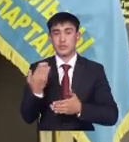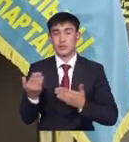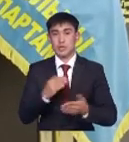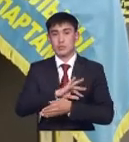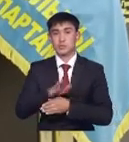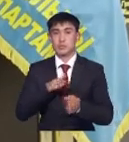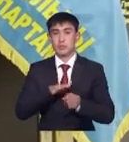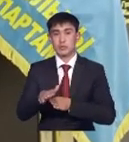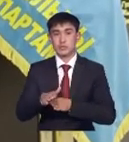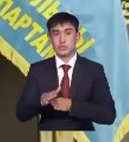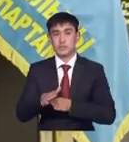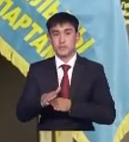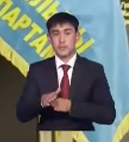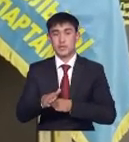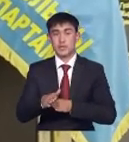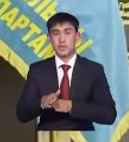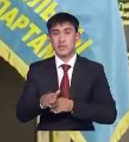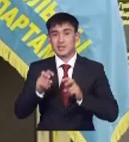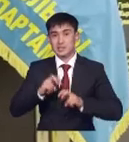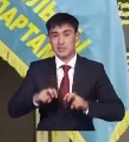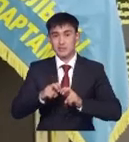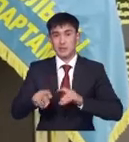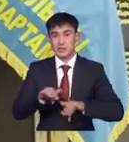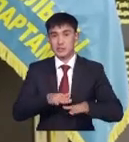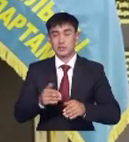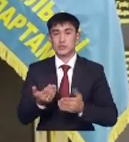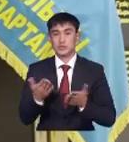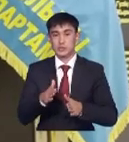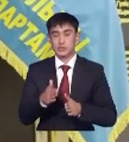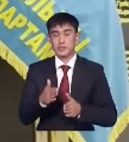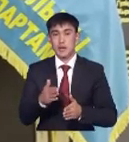обеспечения полноты, всесторонности и объективности в исследовании обстоятельств инцидента.